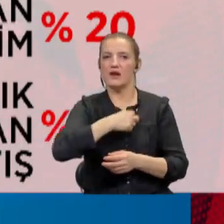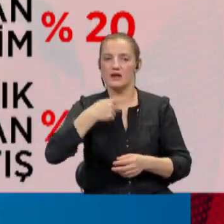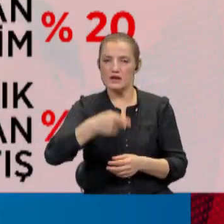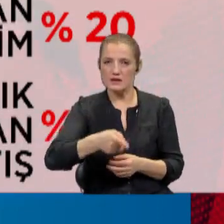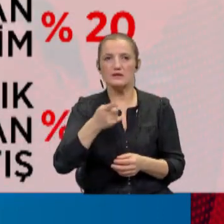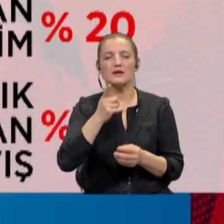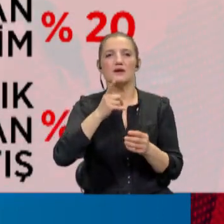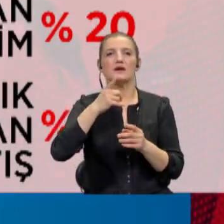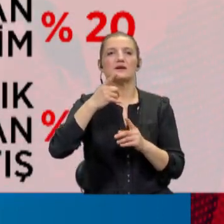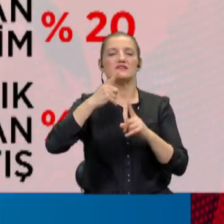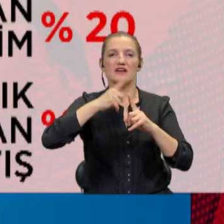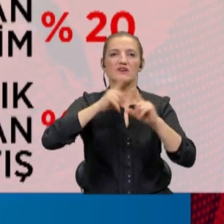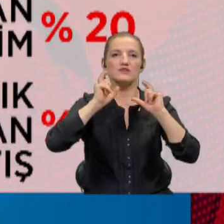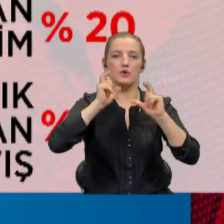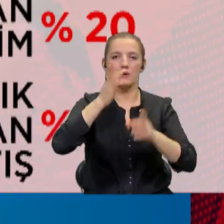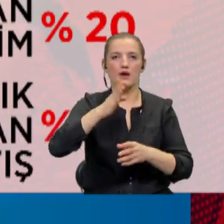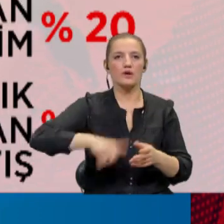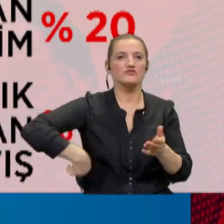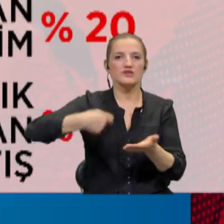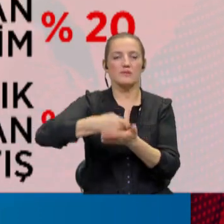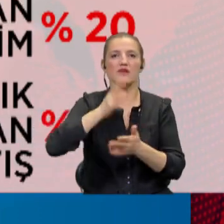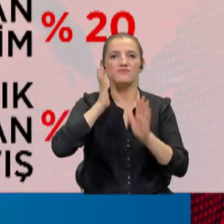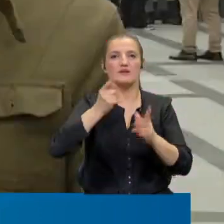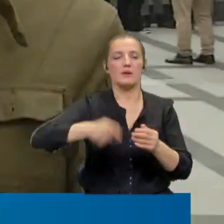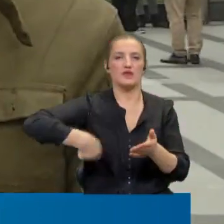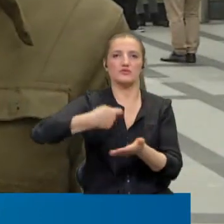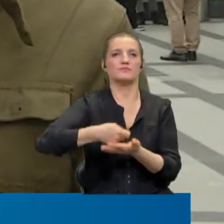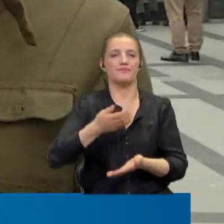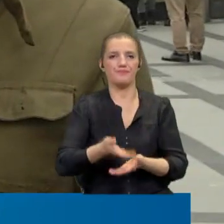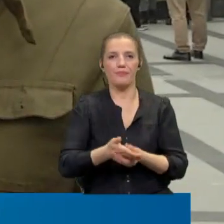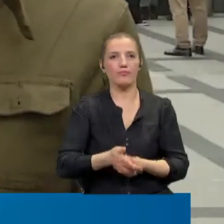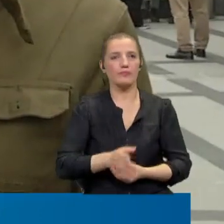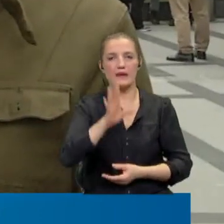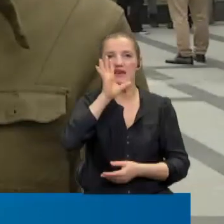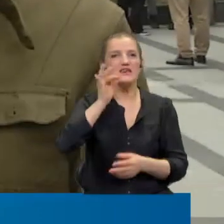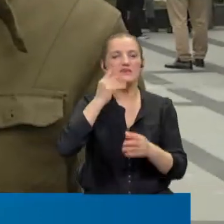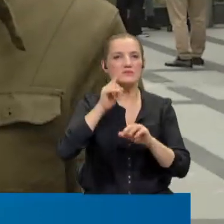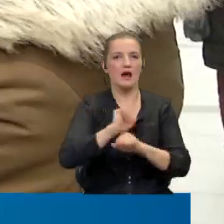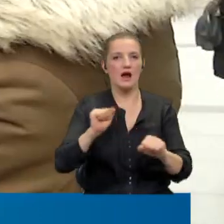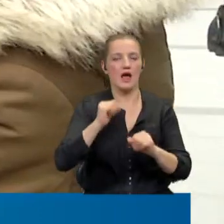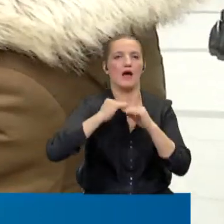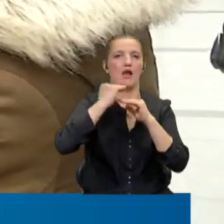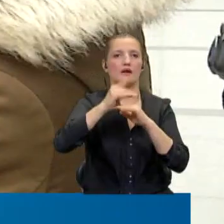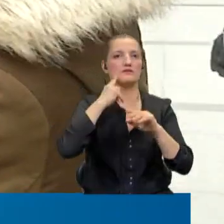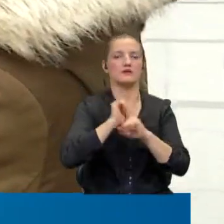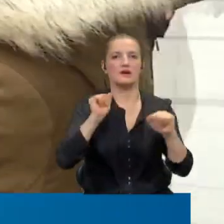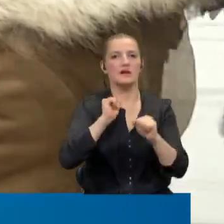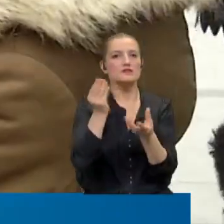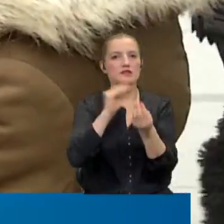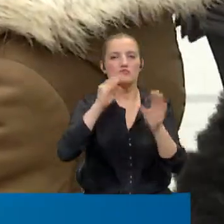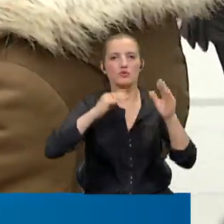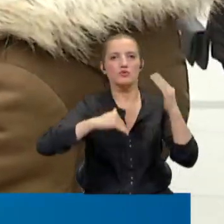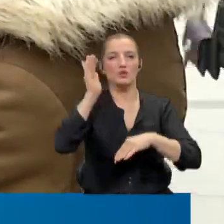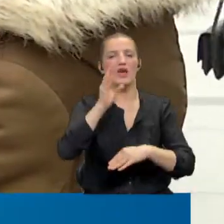sigortasına kadar birçok kalemde cebinden daha fazla çıkacak artık halkın öyle yani olan kim oynuyor halka oluyor zamlar çok